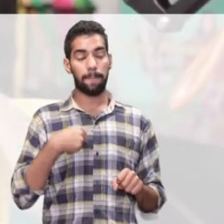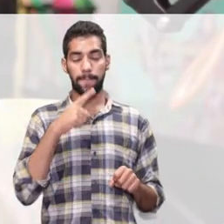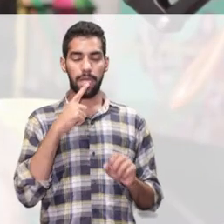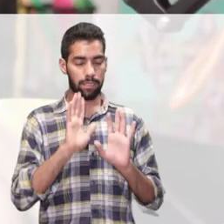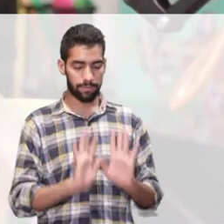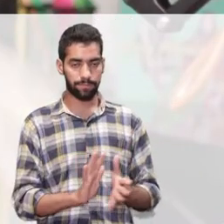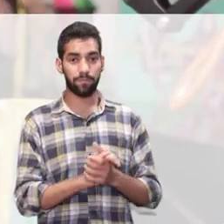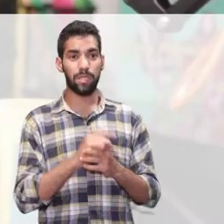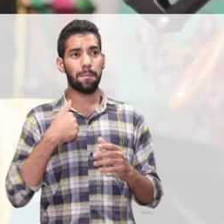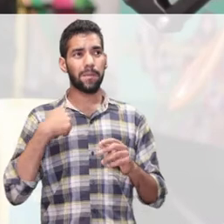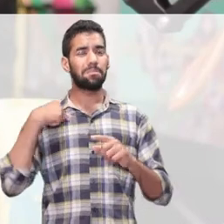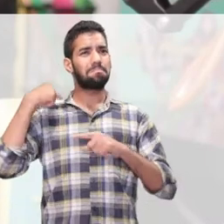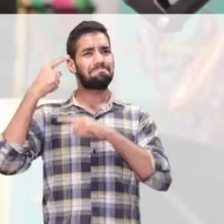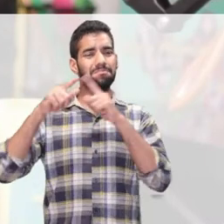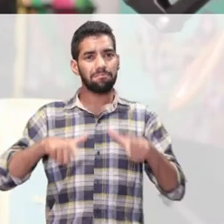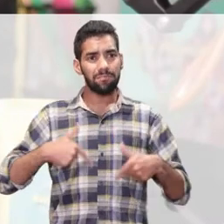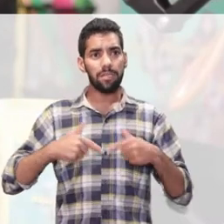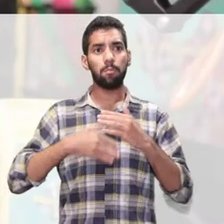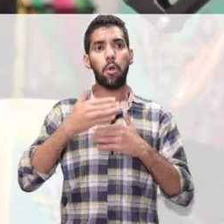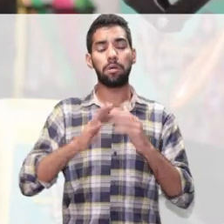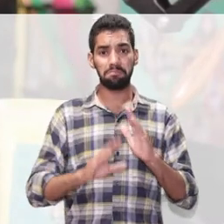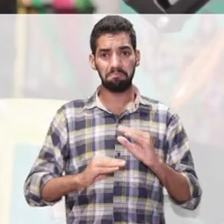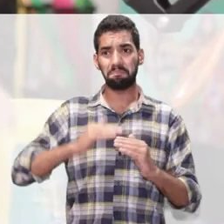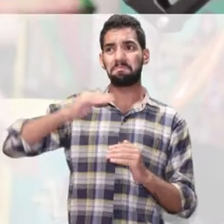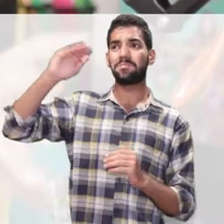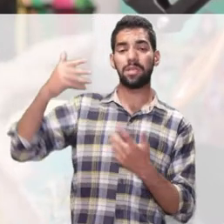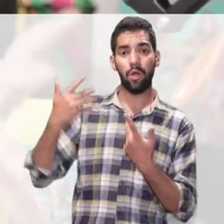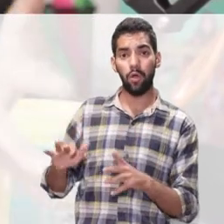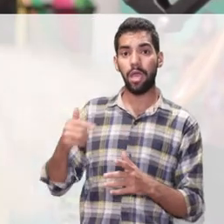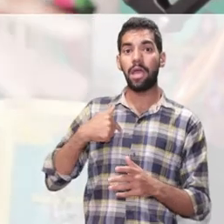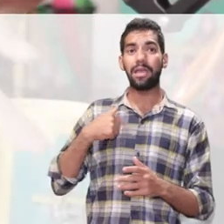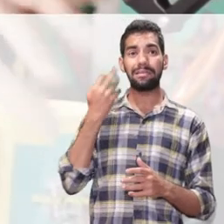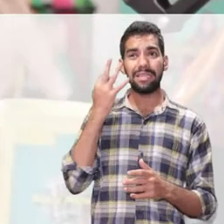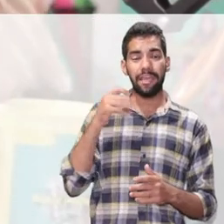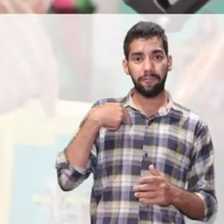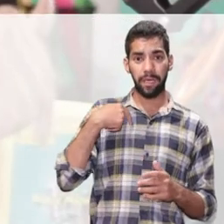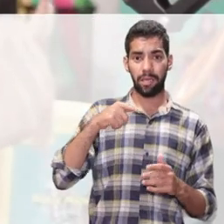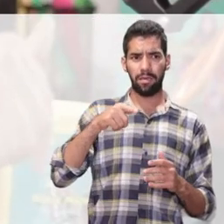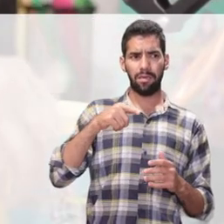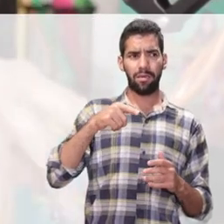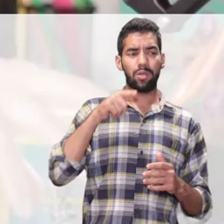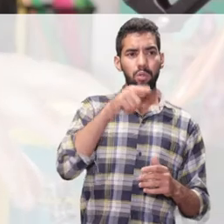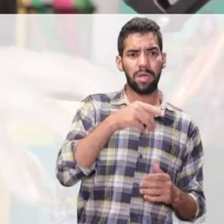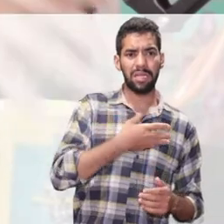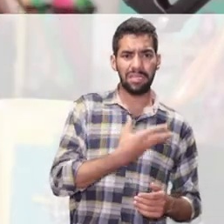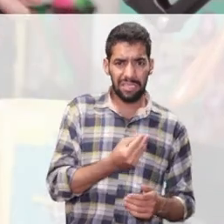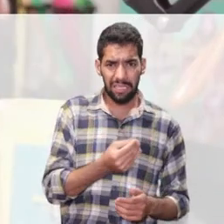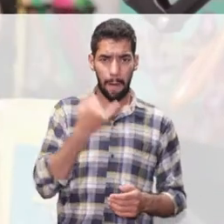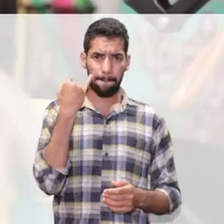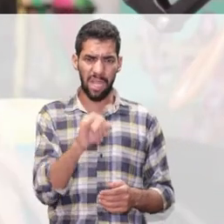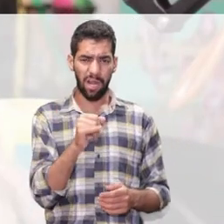कि संविदा साल की उम्र से कि मुझे सुनने को मिली